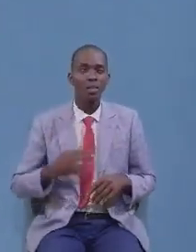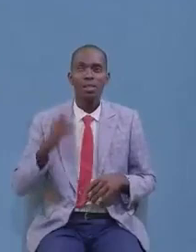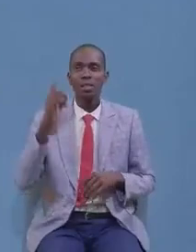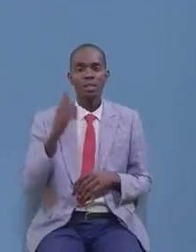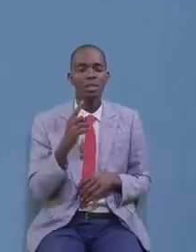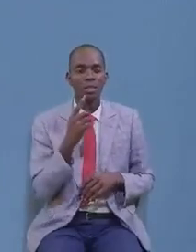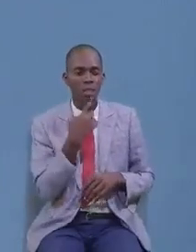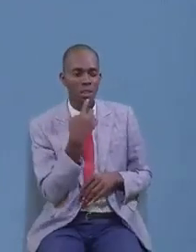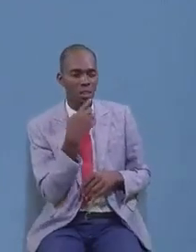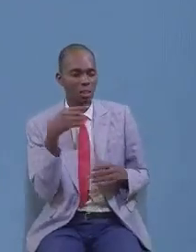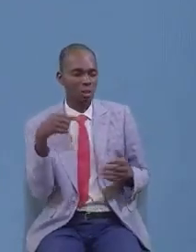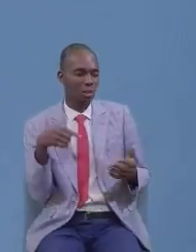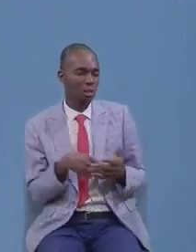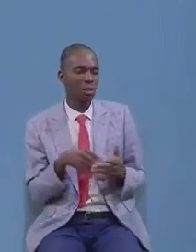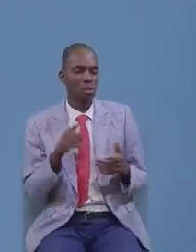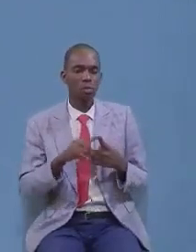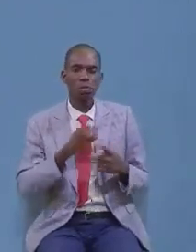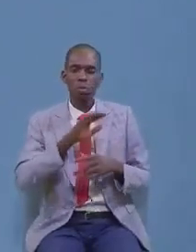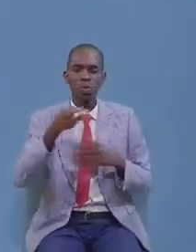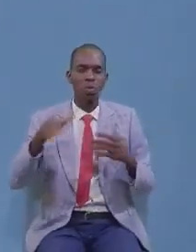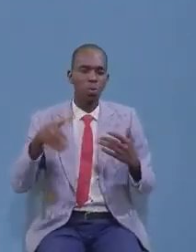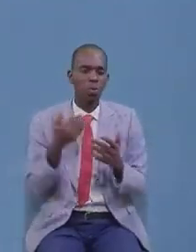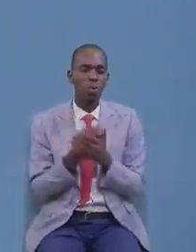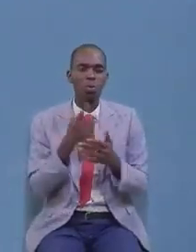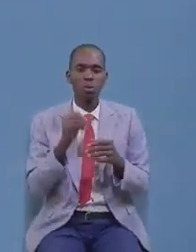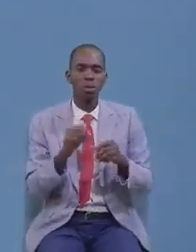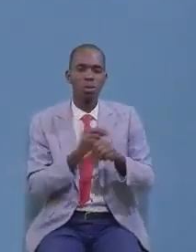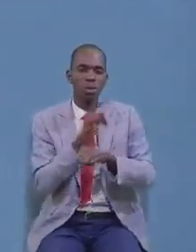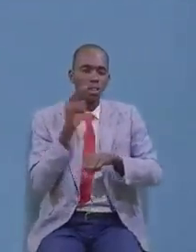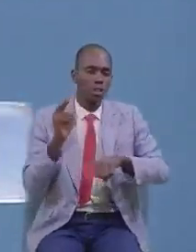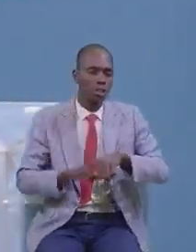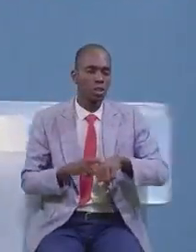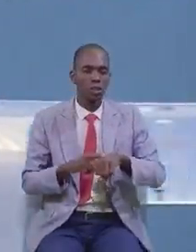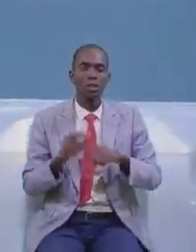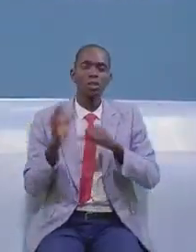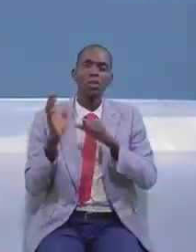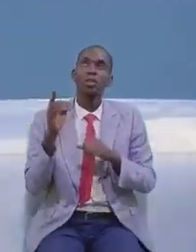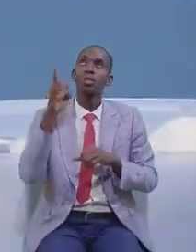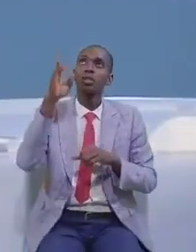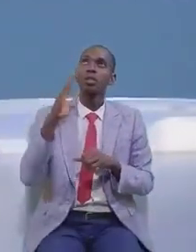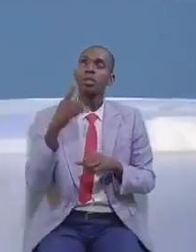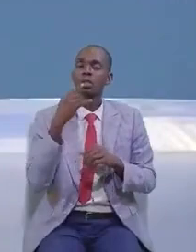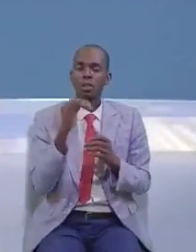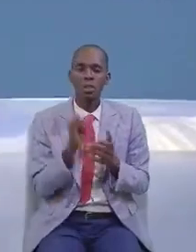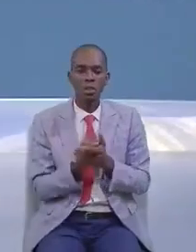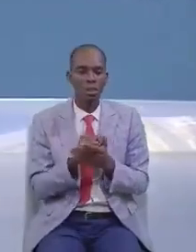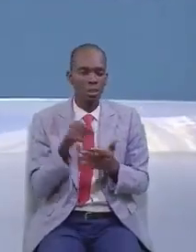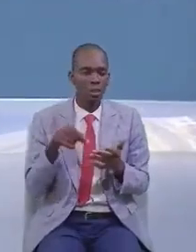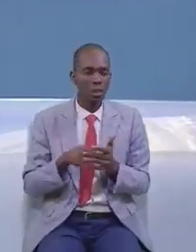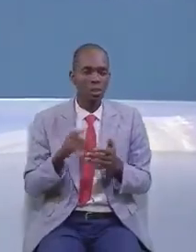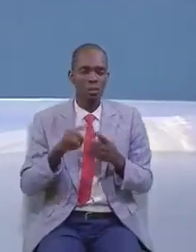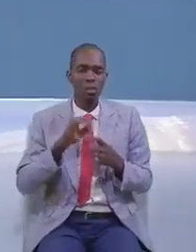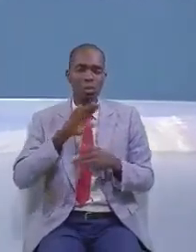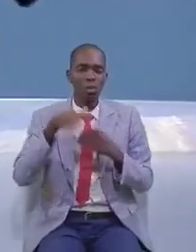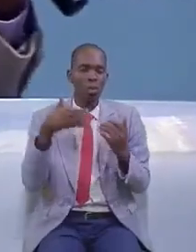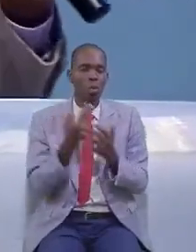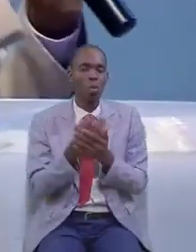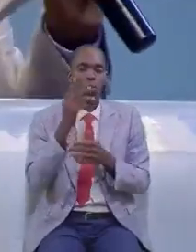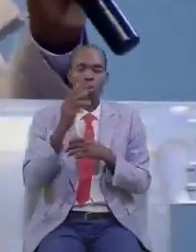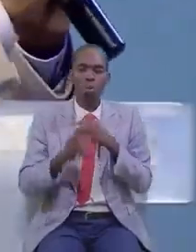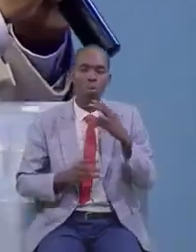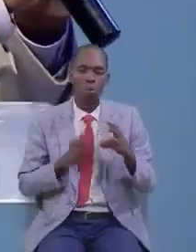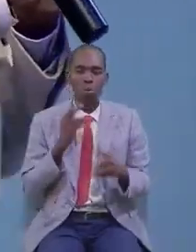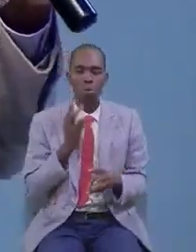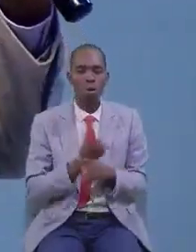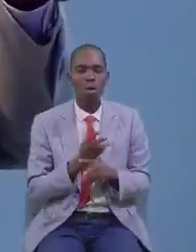this to the whole nation. ఆయన దీనిని సకల దేశాలకు తెలియజేస్తున్నాడు. To the whole world. సకల లోకానికి తెలియజేస్తున్నాడు. That